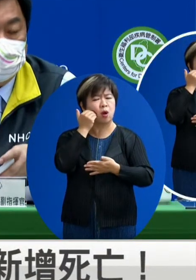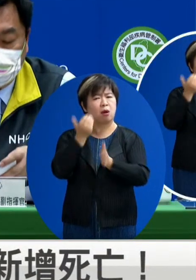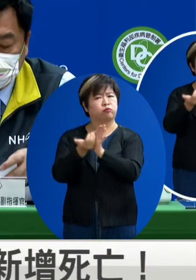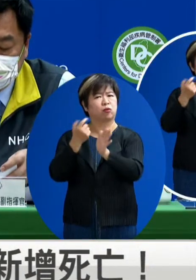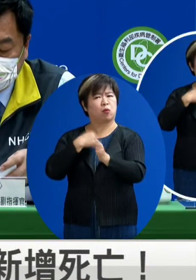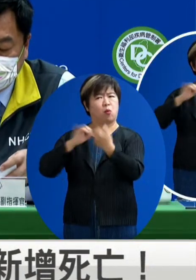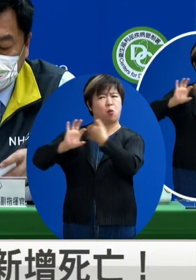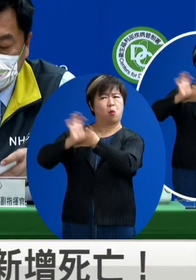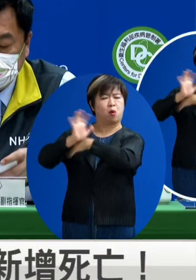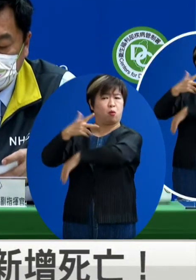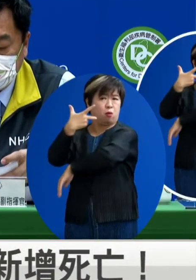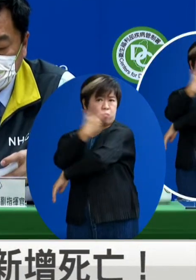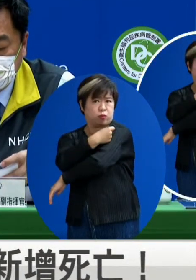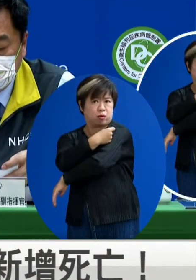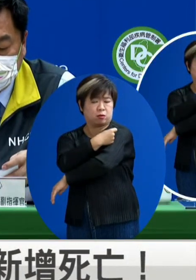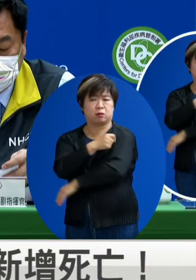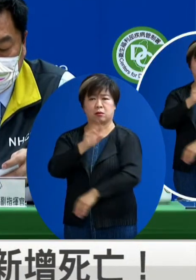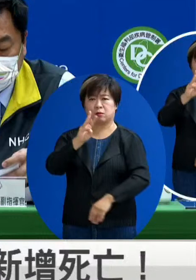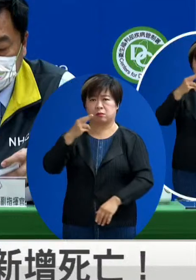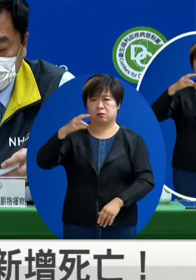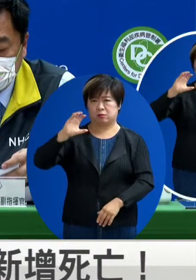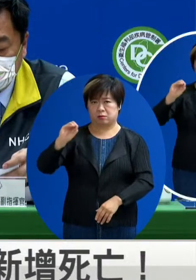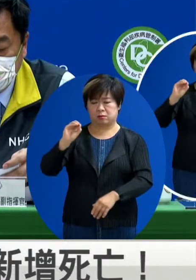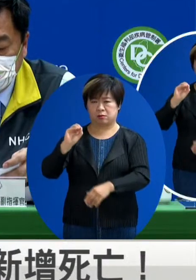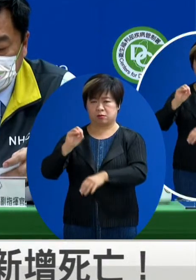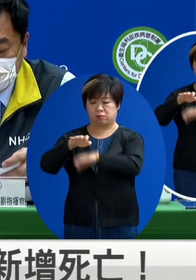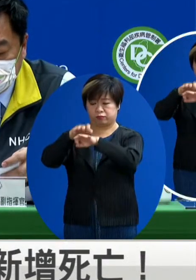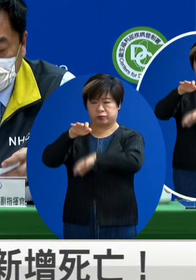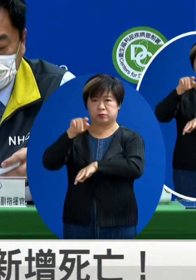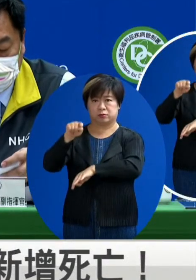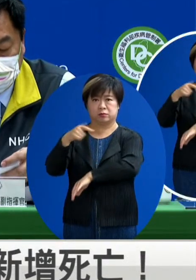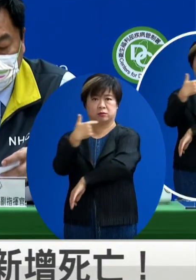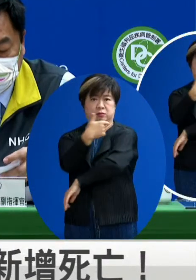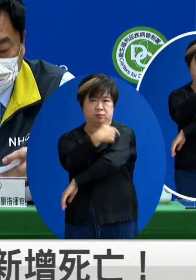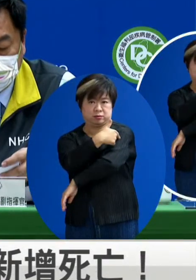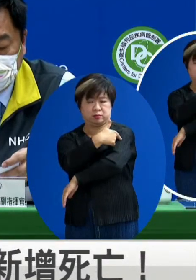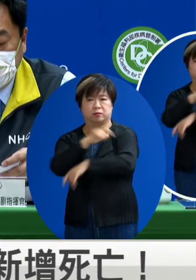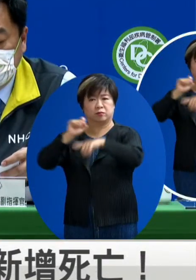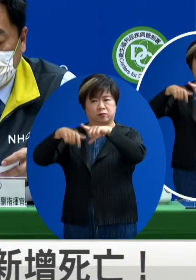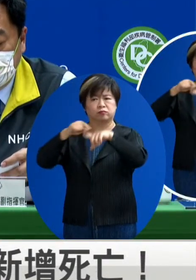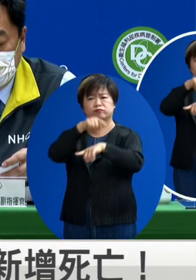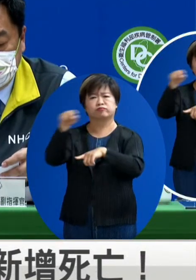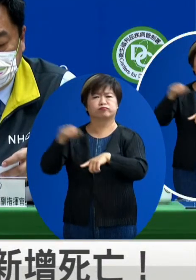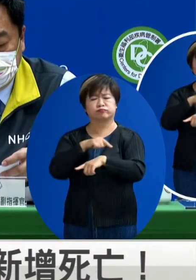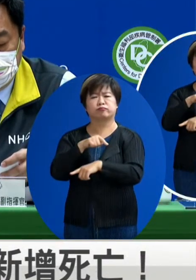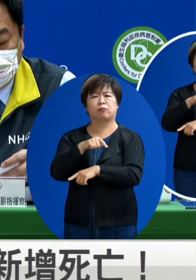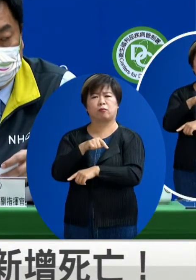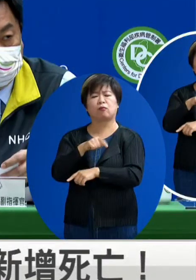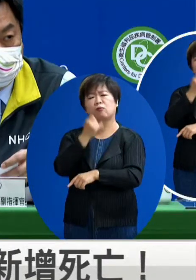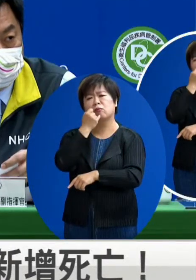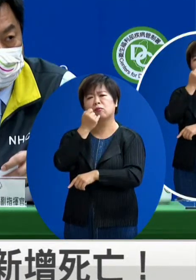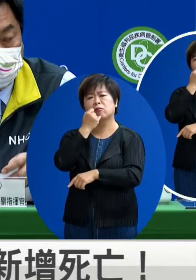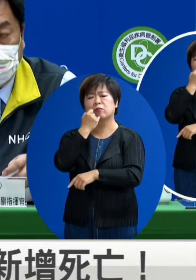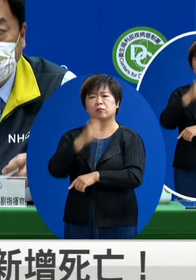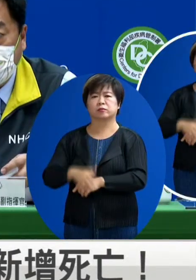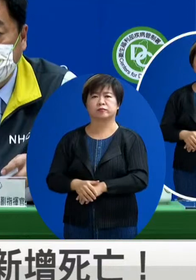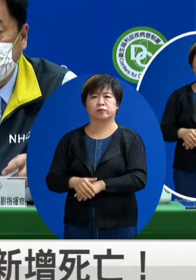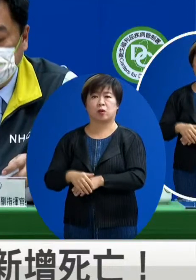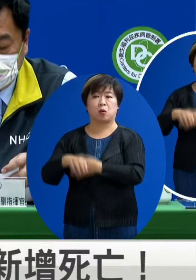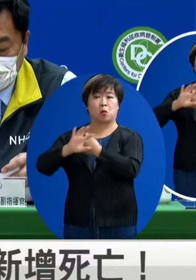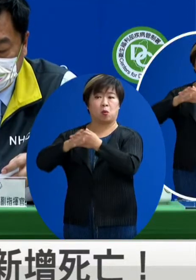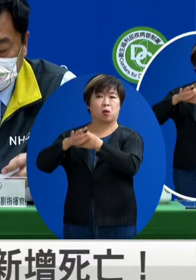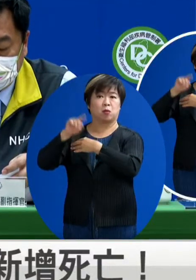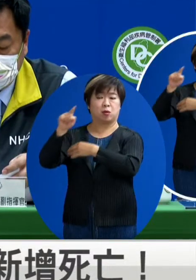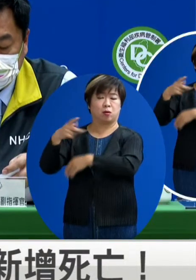的只要是符合 WHO 核发的 EUL 的部分，那回